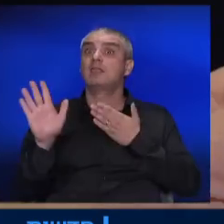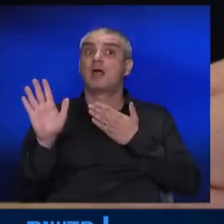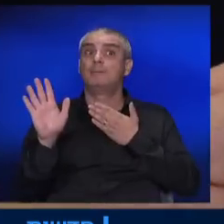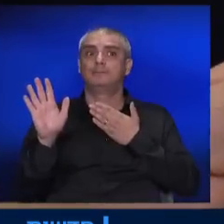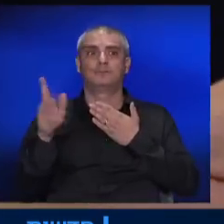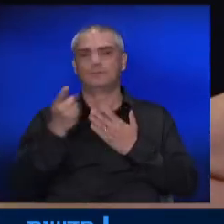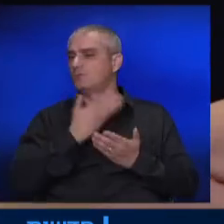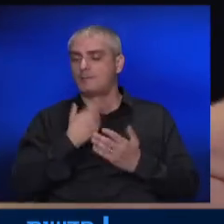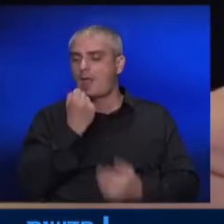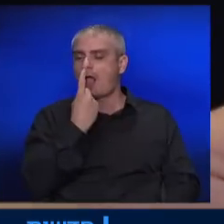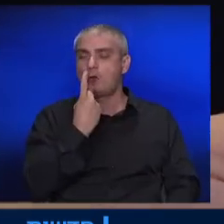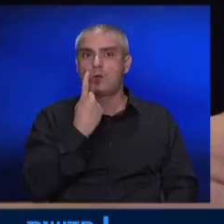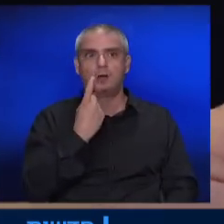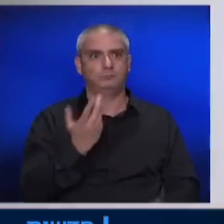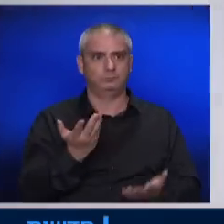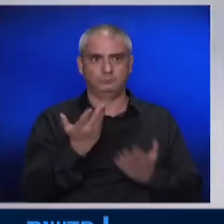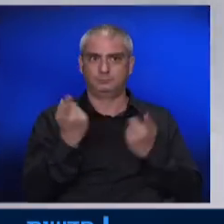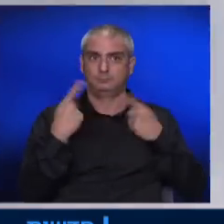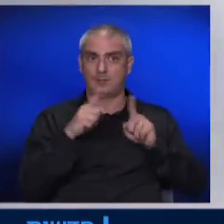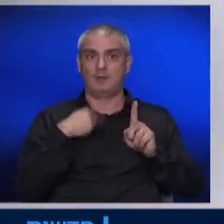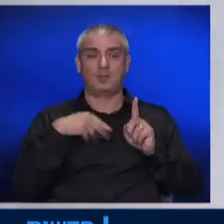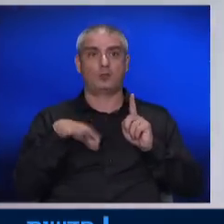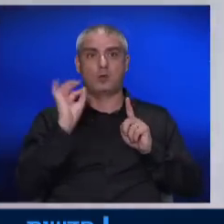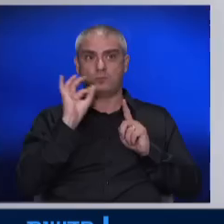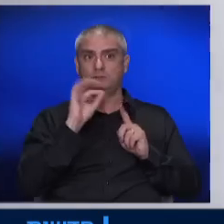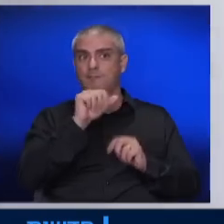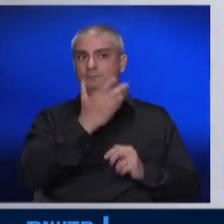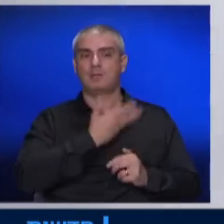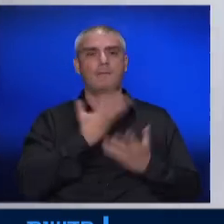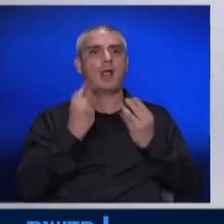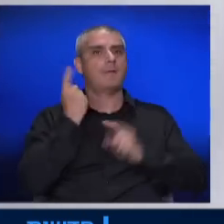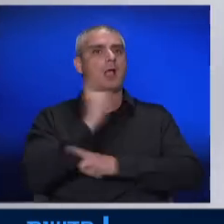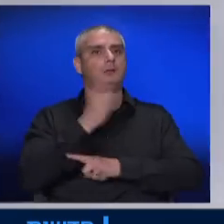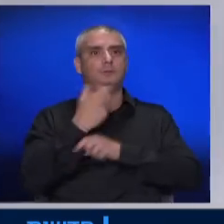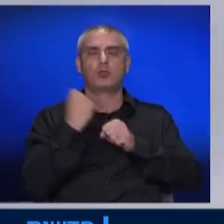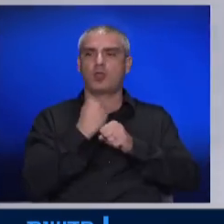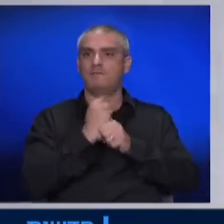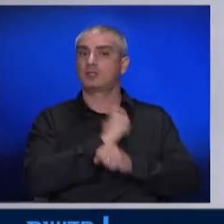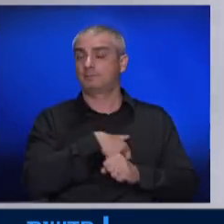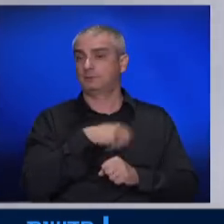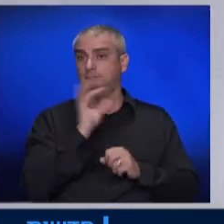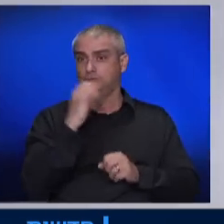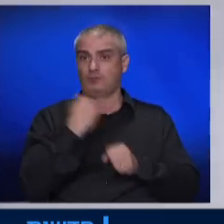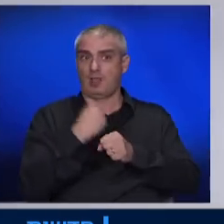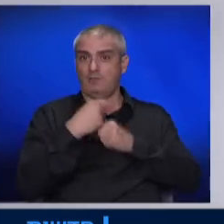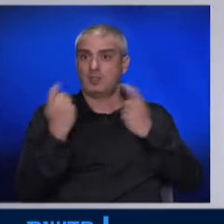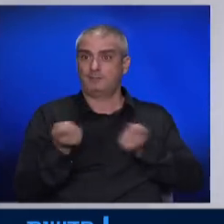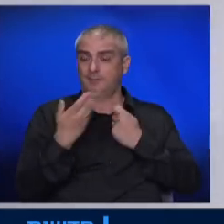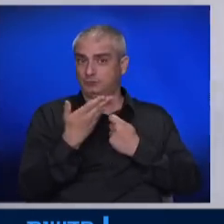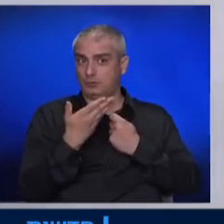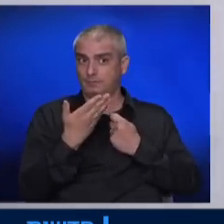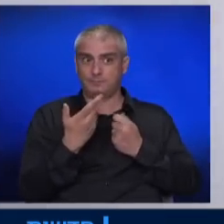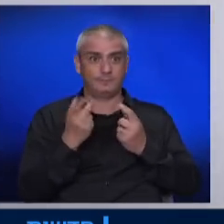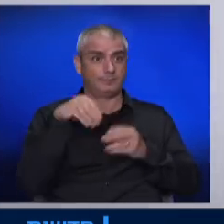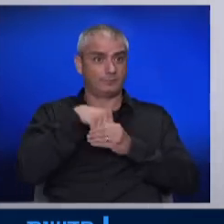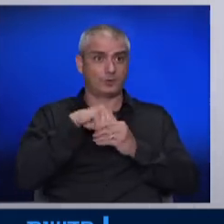אחת. אז הנה במקביל אנחנו מגלים שאלבשה מקבל הרבה הזמנות עבודה מהעירייה בעבור עבודות פרסום. גורמים במועצה טוענים שהוא מקבל